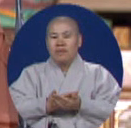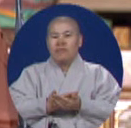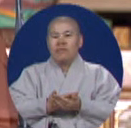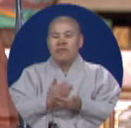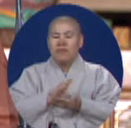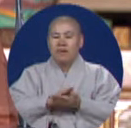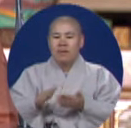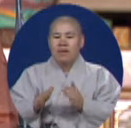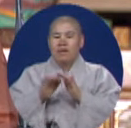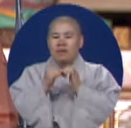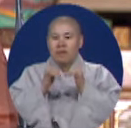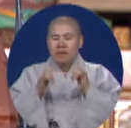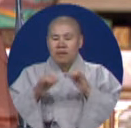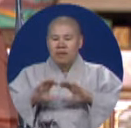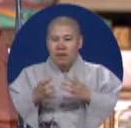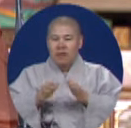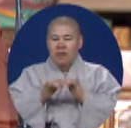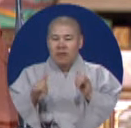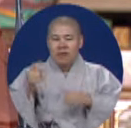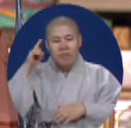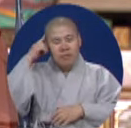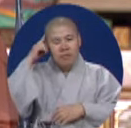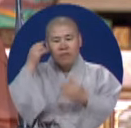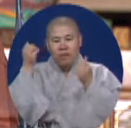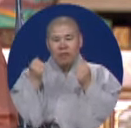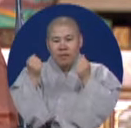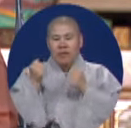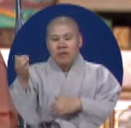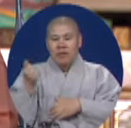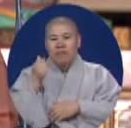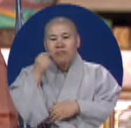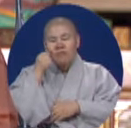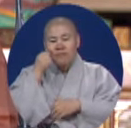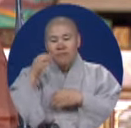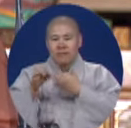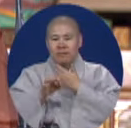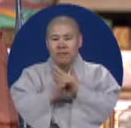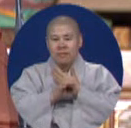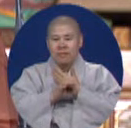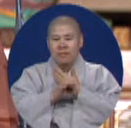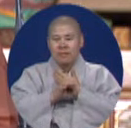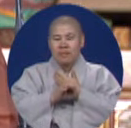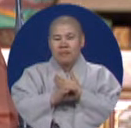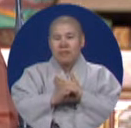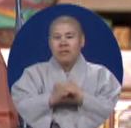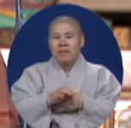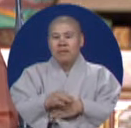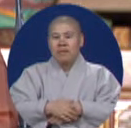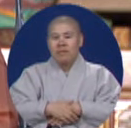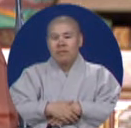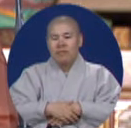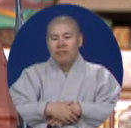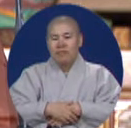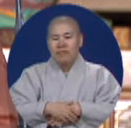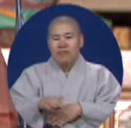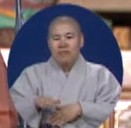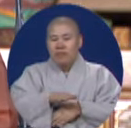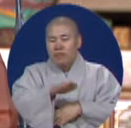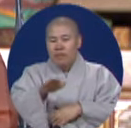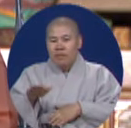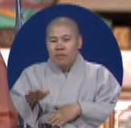인류가 정신 건강을 갖지 못하면 큰일 나고요, 우리가